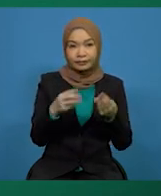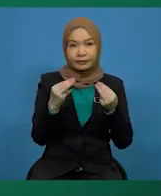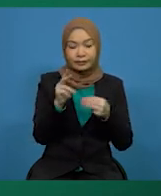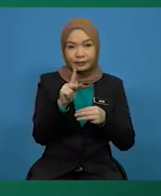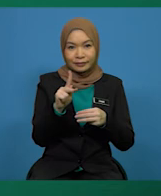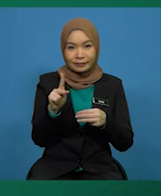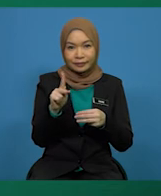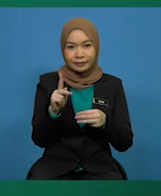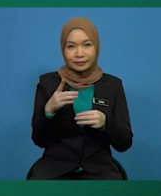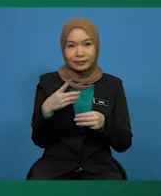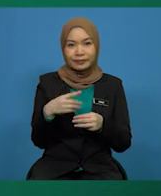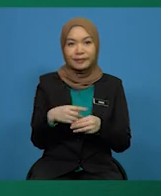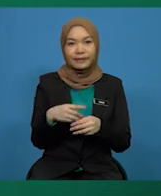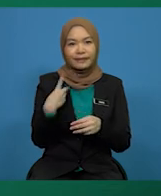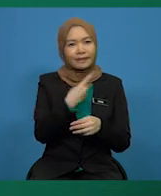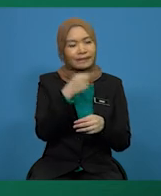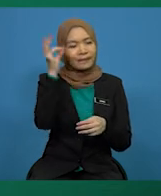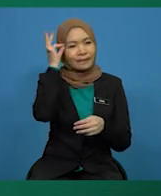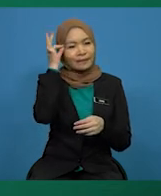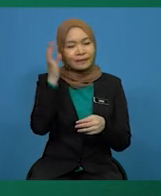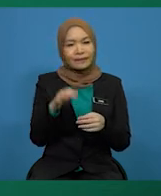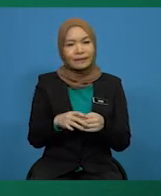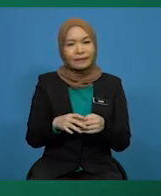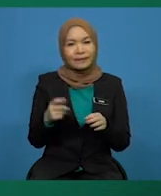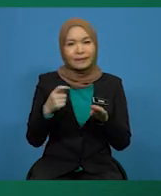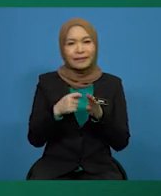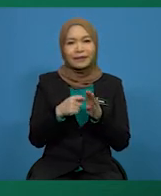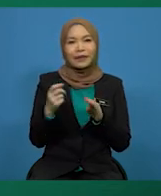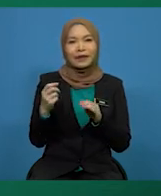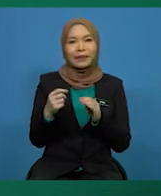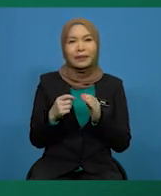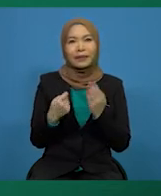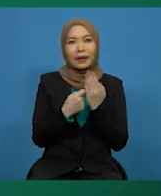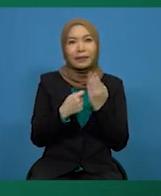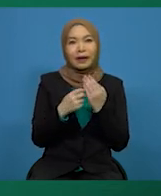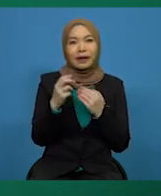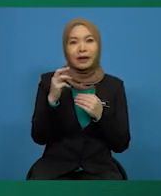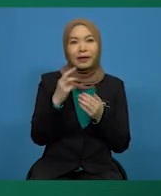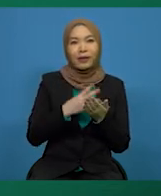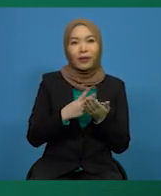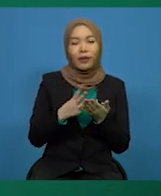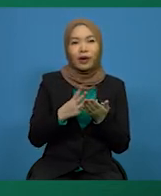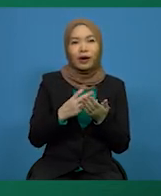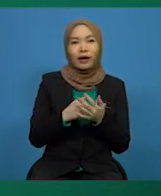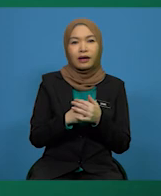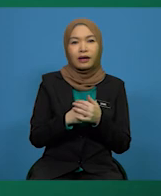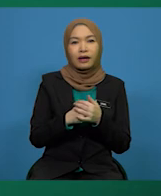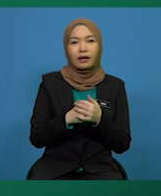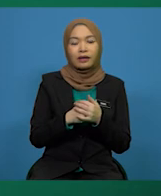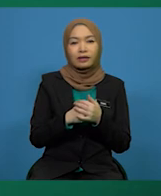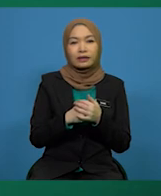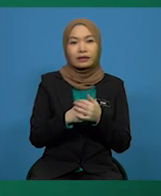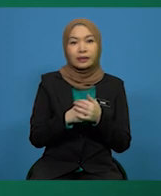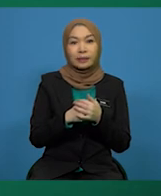apabila berlaku penambahan penawaran wang semasa keluk MD yang mencerun ke bawah akan menyebabkan kadar